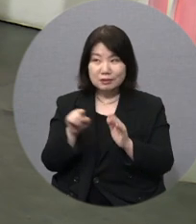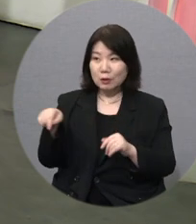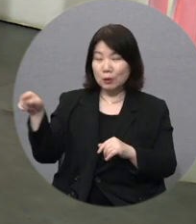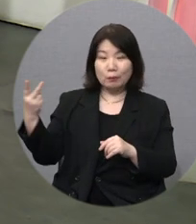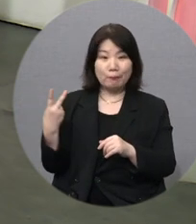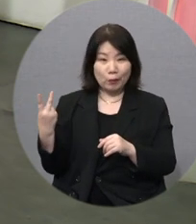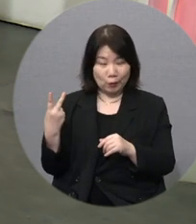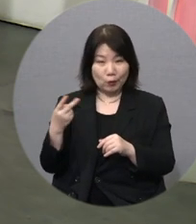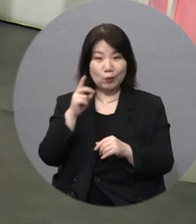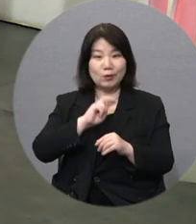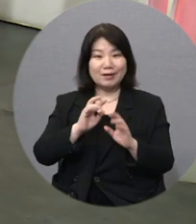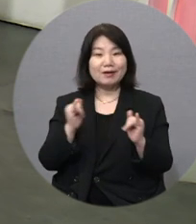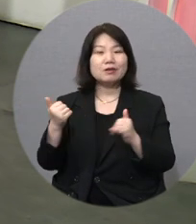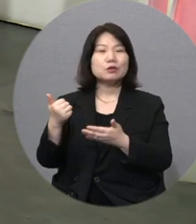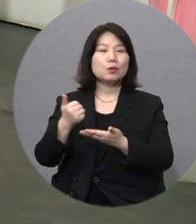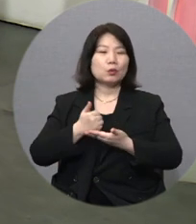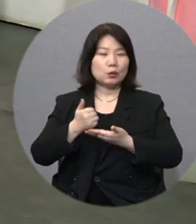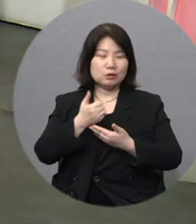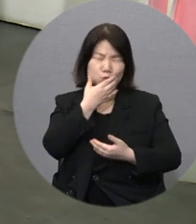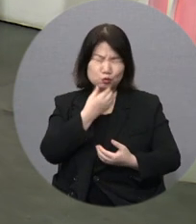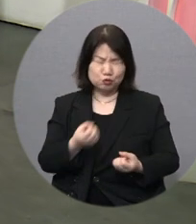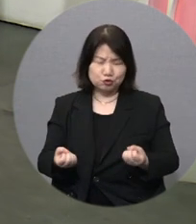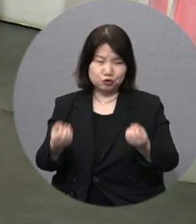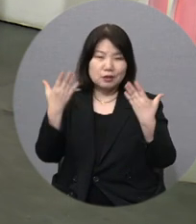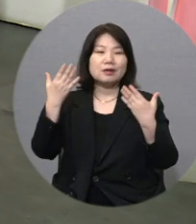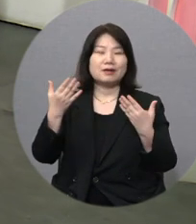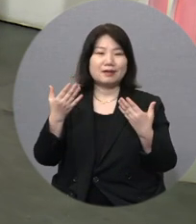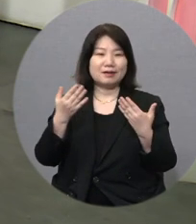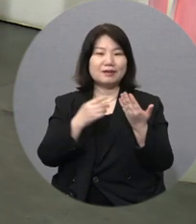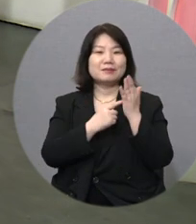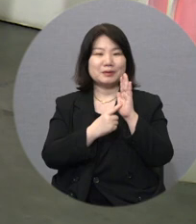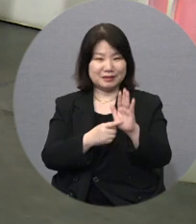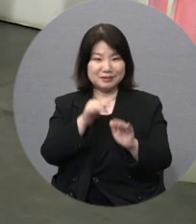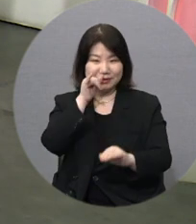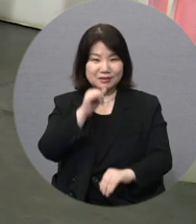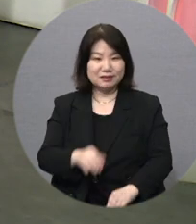가수 두 분까지 모셨습니다 오늘 축하 공연을 해 드리려고네